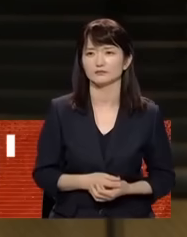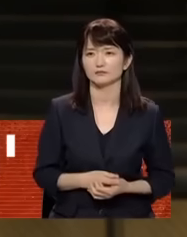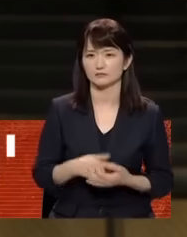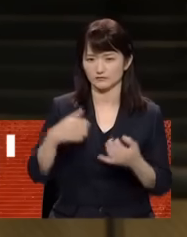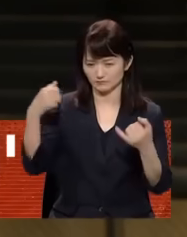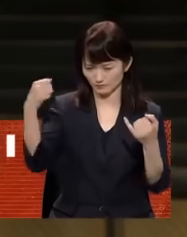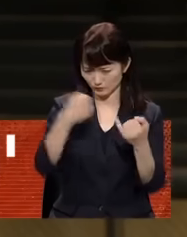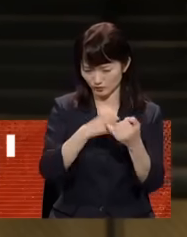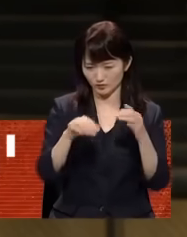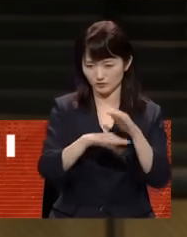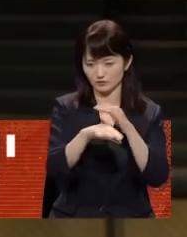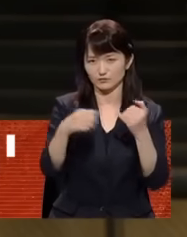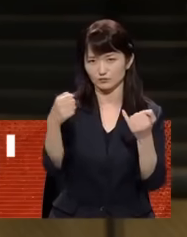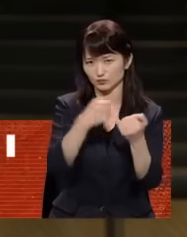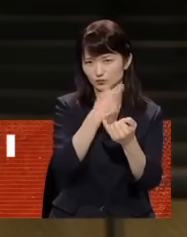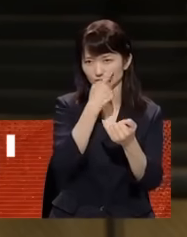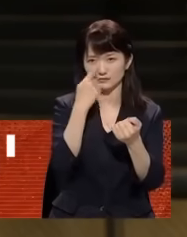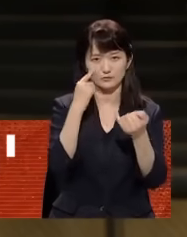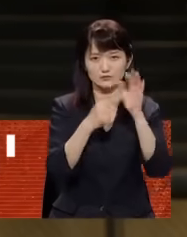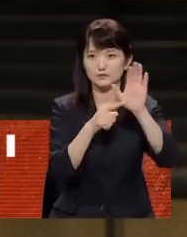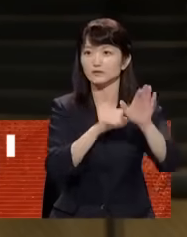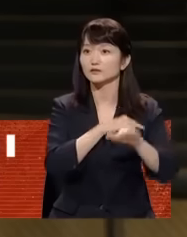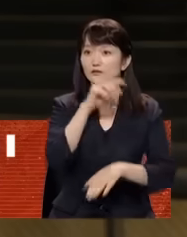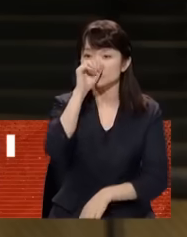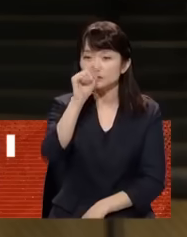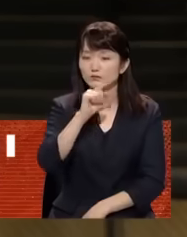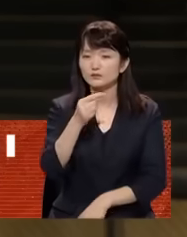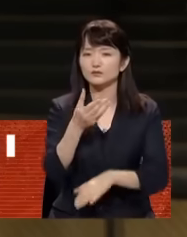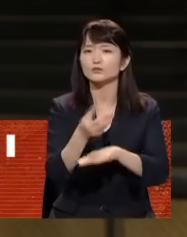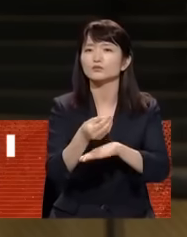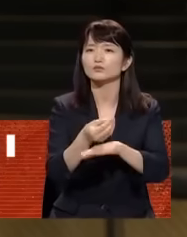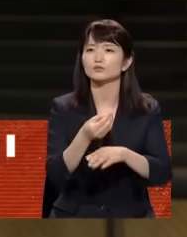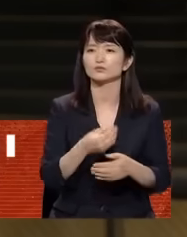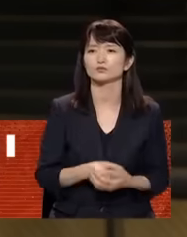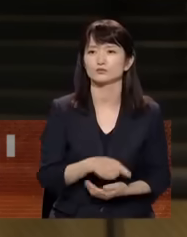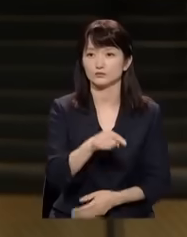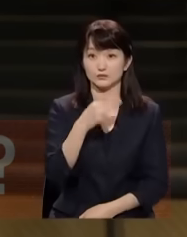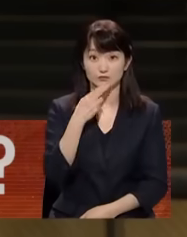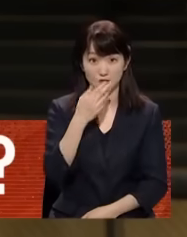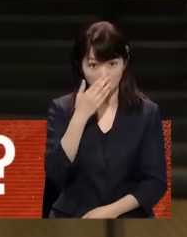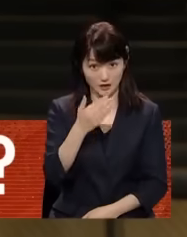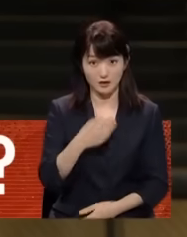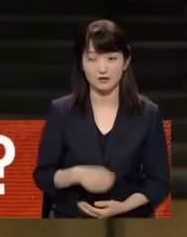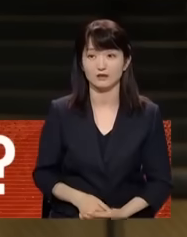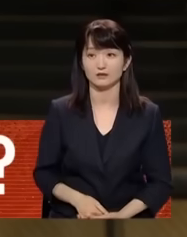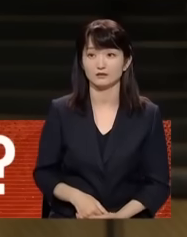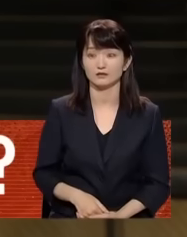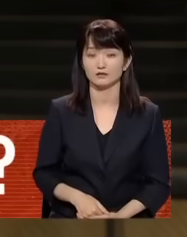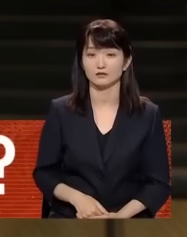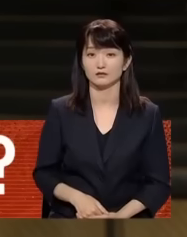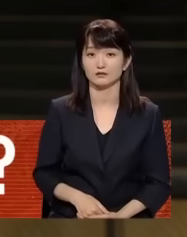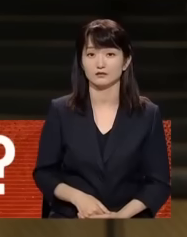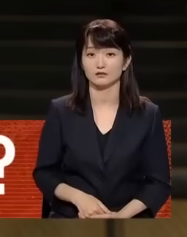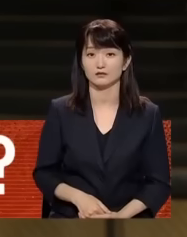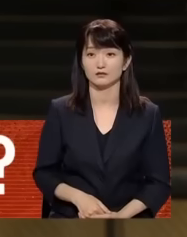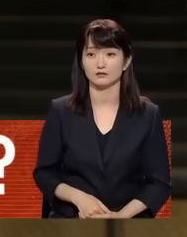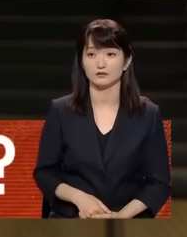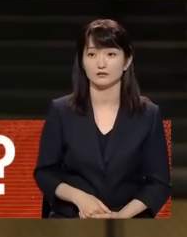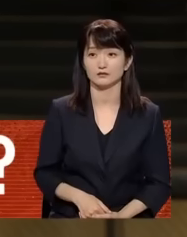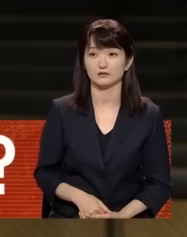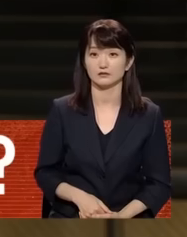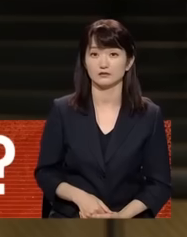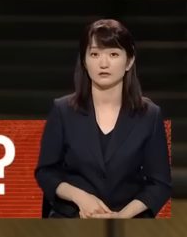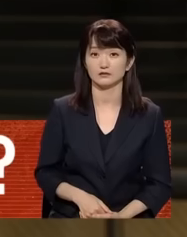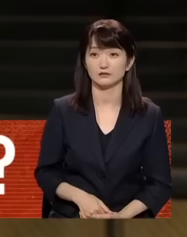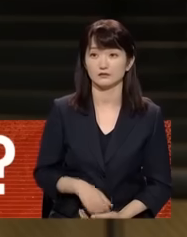폭행 이런 가정폭력 증거 같은게 제일 좋은 거는 녹음이라든지 이런 건데 그거 없어도 가능하고 전 더 중요한게 지금 뭐 어디에서